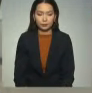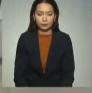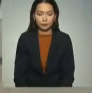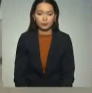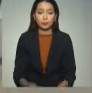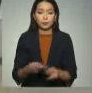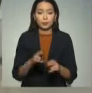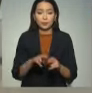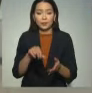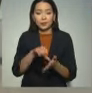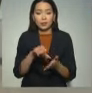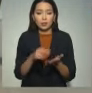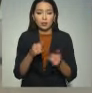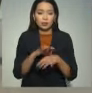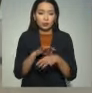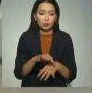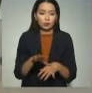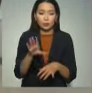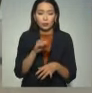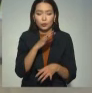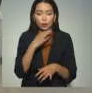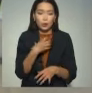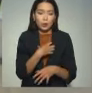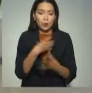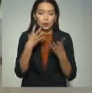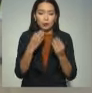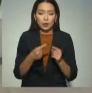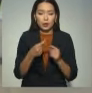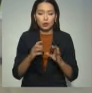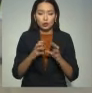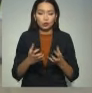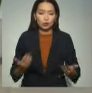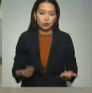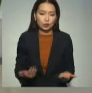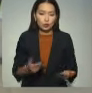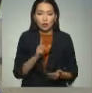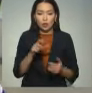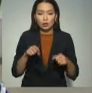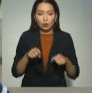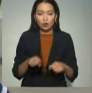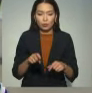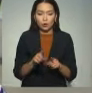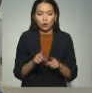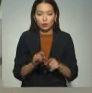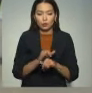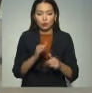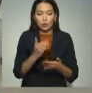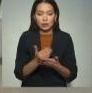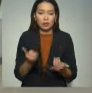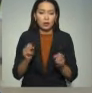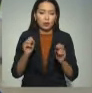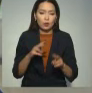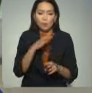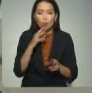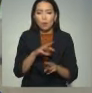Бұл пьесаның қазір өтіп жатқаны құптарлық, себебі бұл маңызды күн, алда дүниежүзілік адам құқықтары күні келе жатыр. Соған арнап пьесада миллиондаған